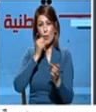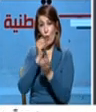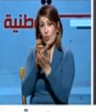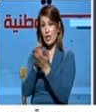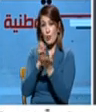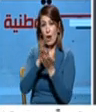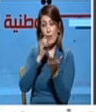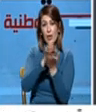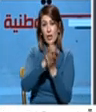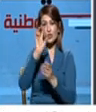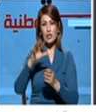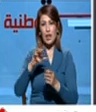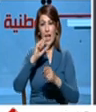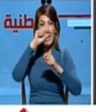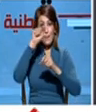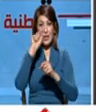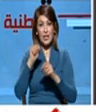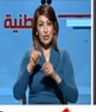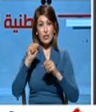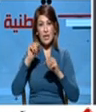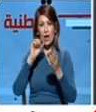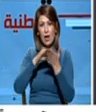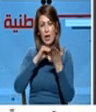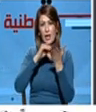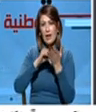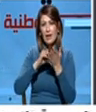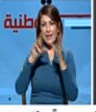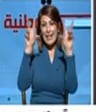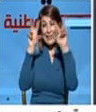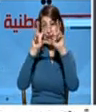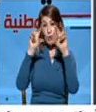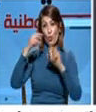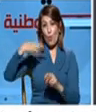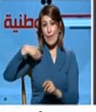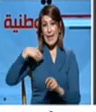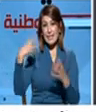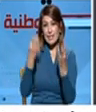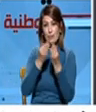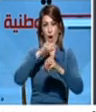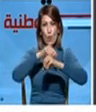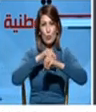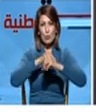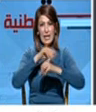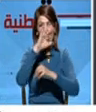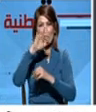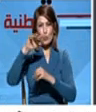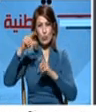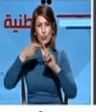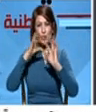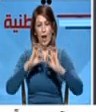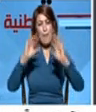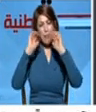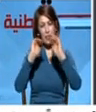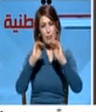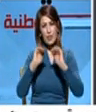القصيره نجمه عشره سبعطاش نجمه رقم بطاقه تعريف اللي تقوله التاريخ والساعه بالضبط اللي يجي فيه المكتب البريد